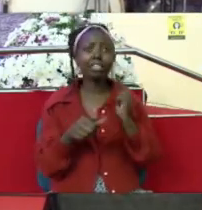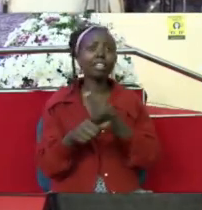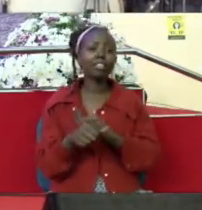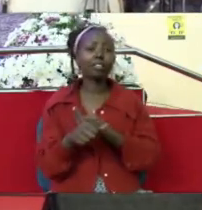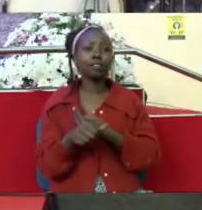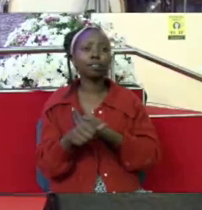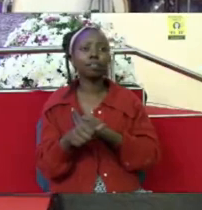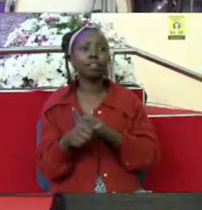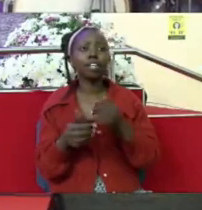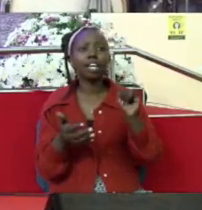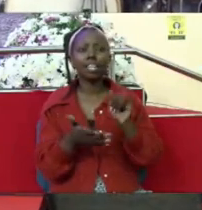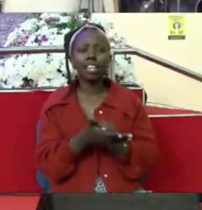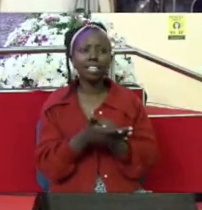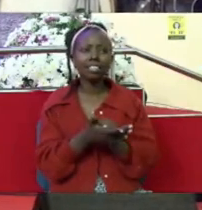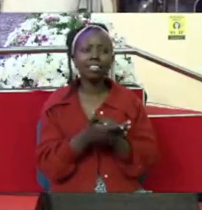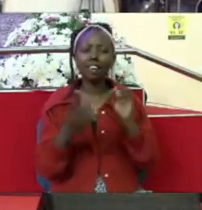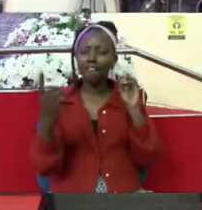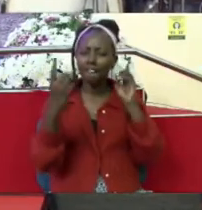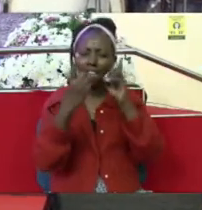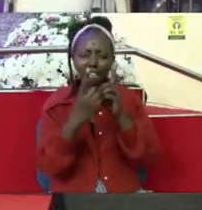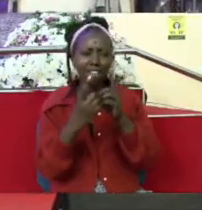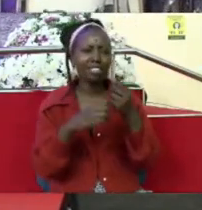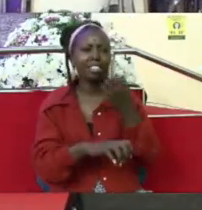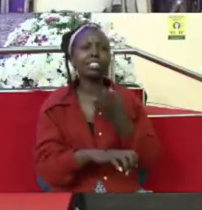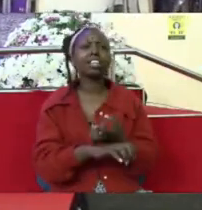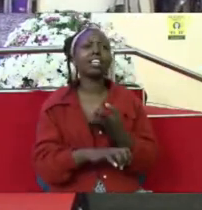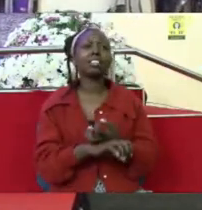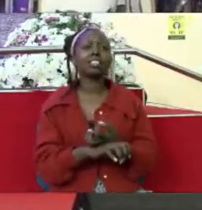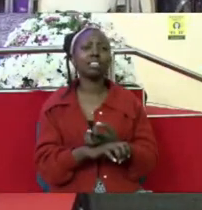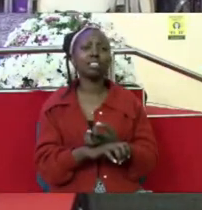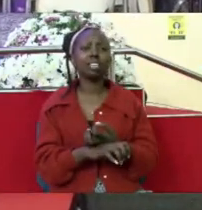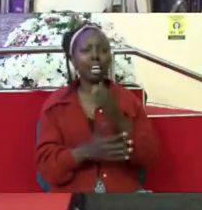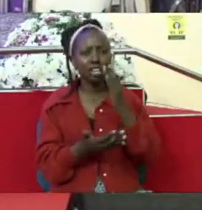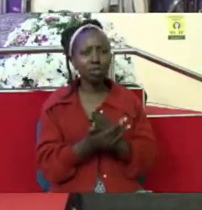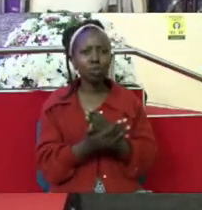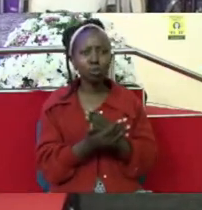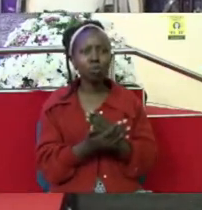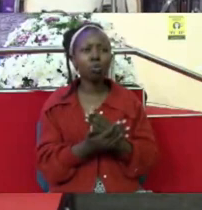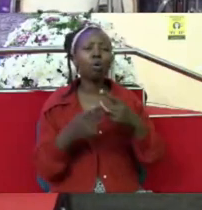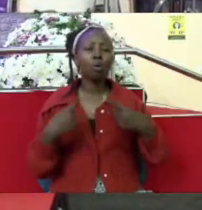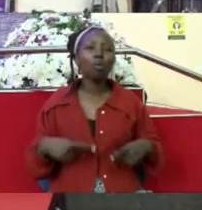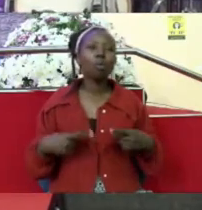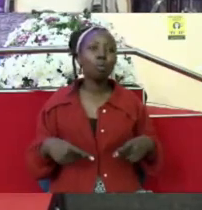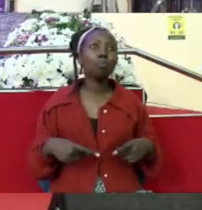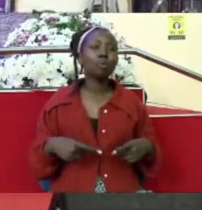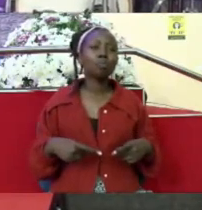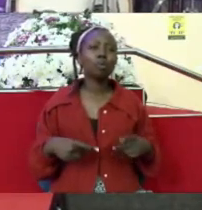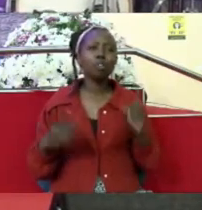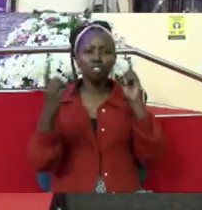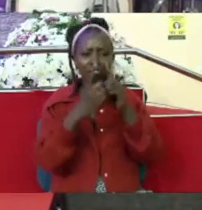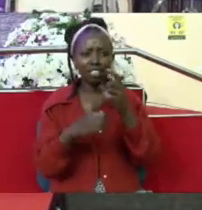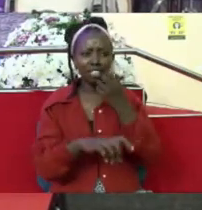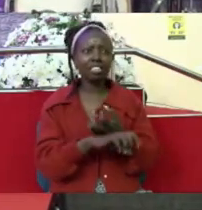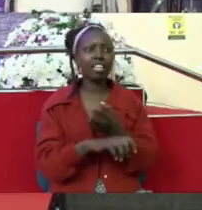Yanatukumbusha yote. That we face pressure. Ya kwamba tunakutana na shida. And normally. Na kawaida. People face stress of life. Na watu wanahisi uzito wa maisha. And they